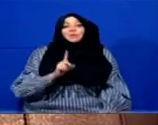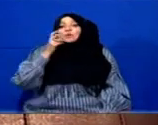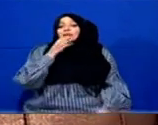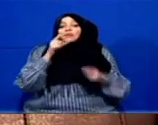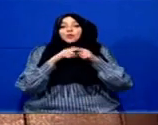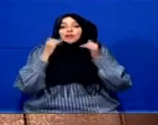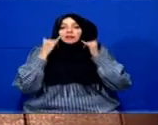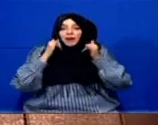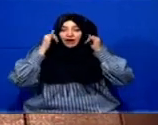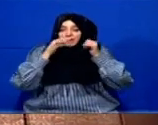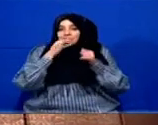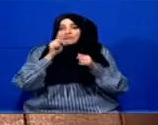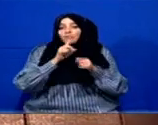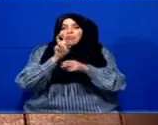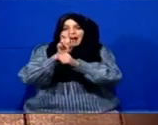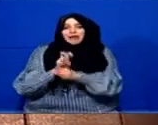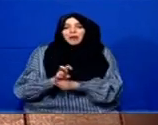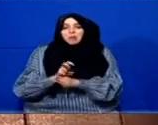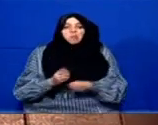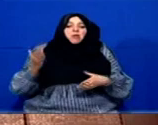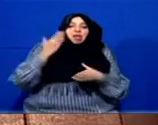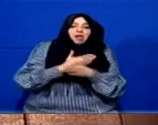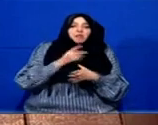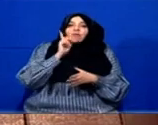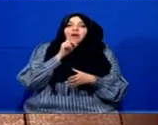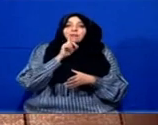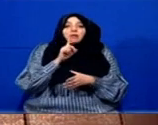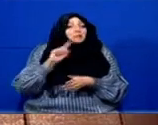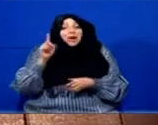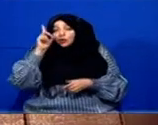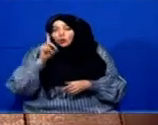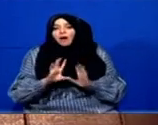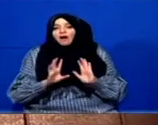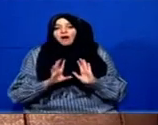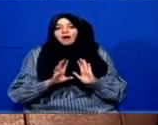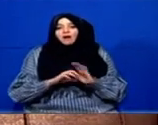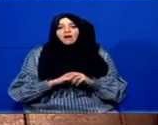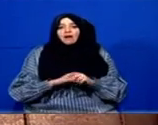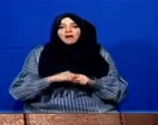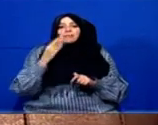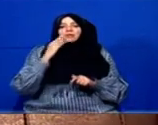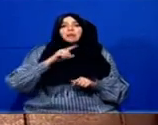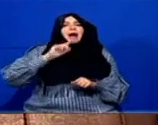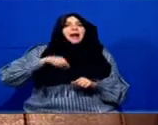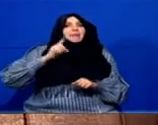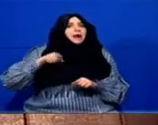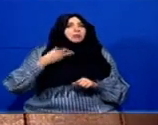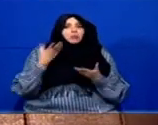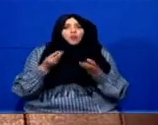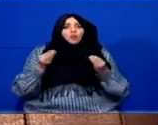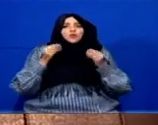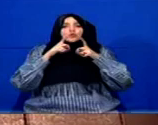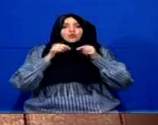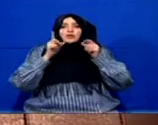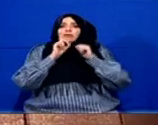البقره تمسكوا هنا ضرارا لتعتدوها هل يجوز الجواب ولا يجوز المحرمات القطعيات كما في صوره النساء